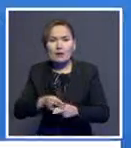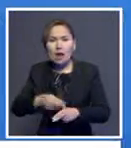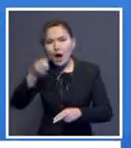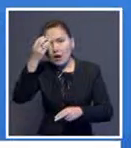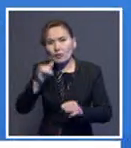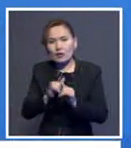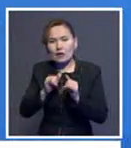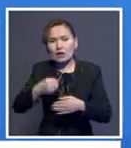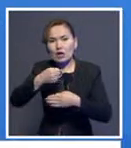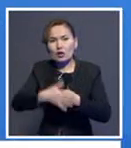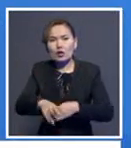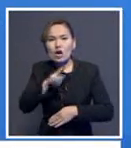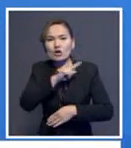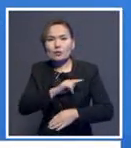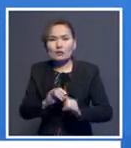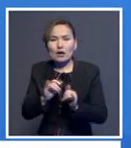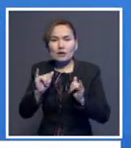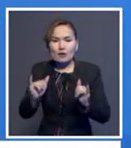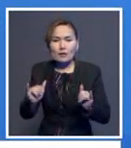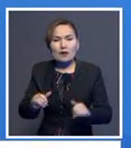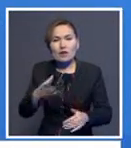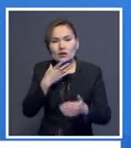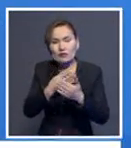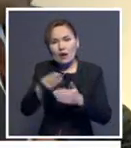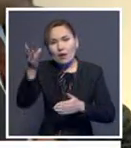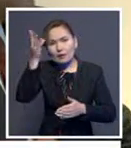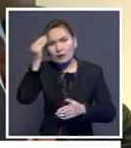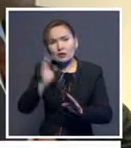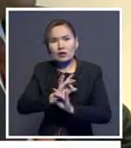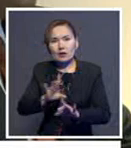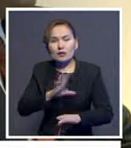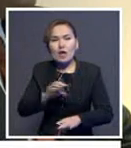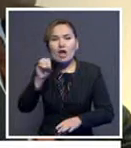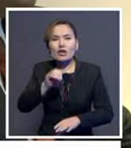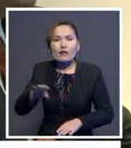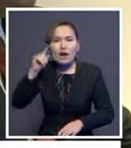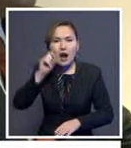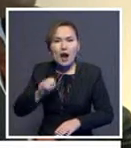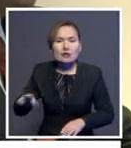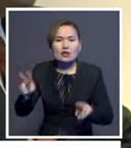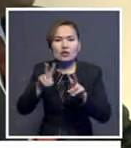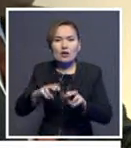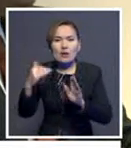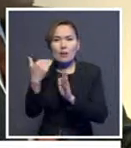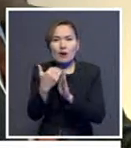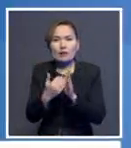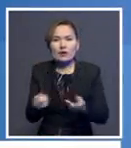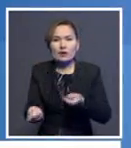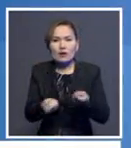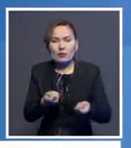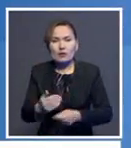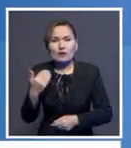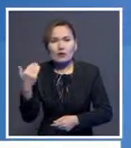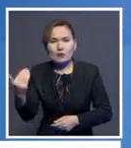сарапшылары ақыл-ой орталықтарының жұмысы мен дамуына қатысты пікірлерін білдірді. Еуразиялық зерттеулер бағдарламасы жетекшісі Руслан